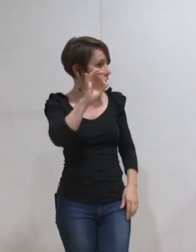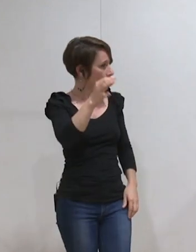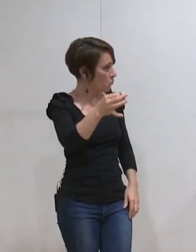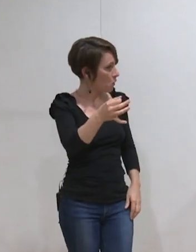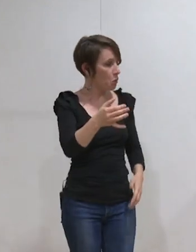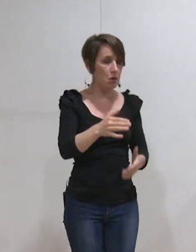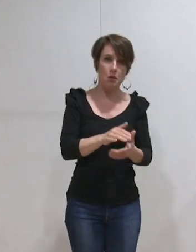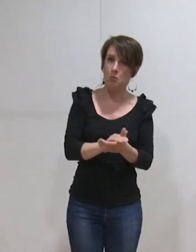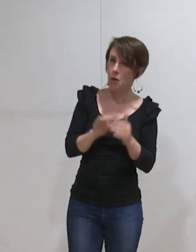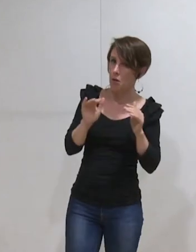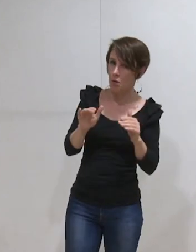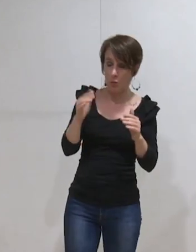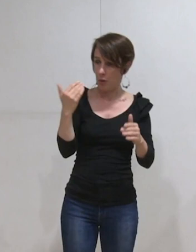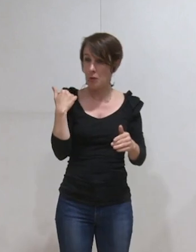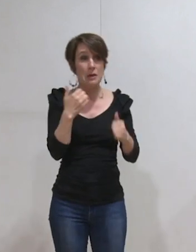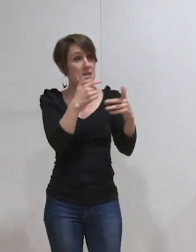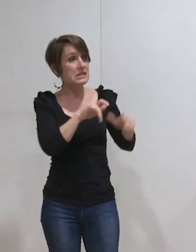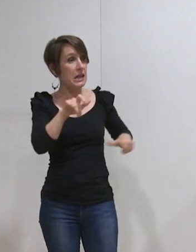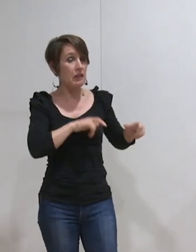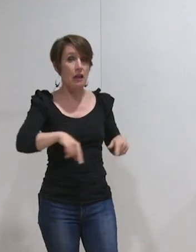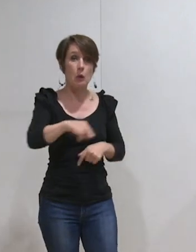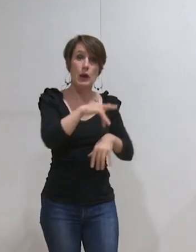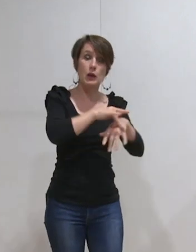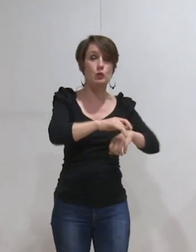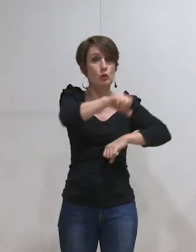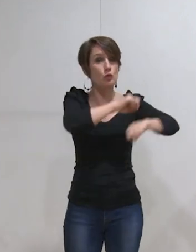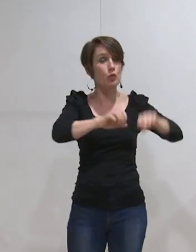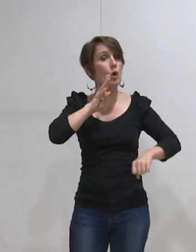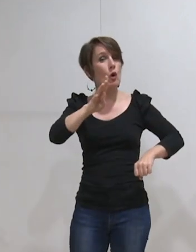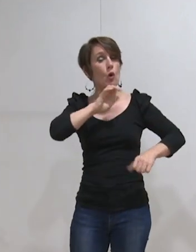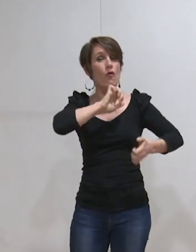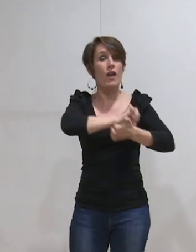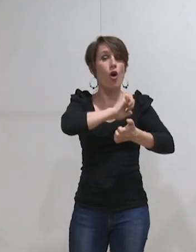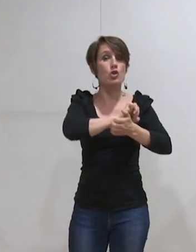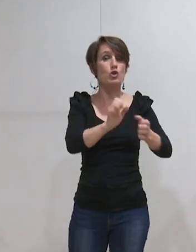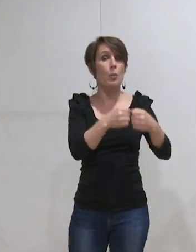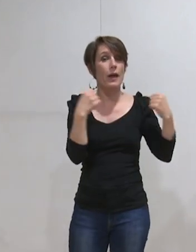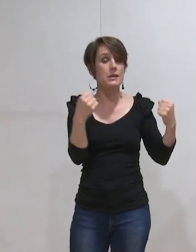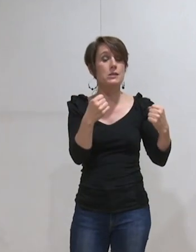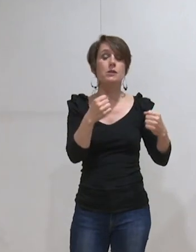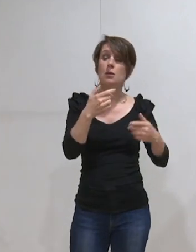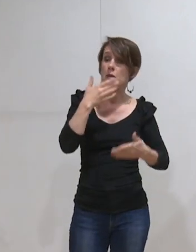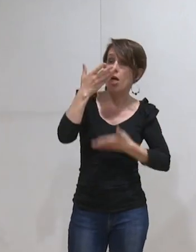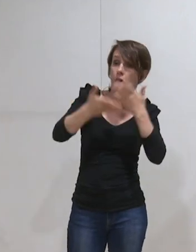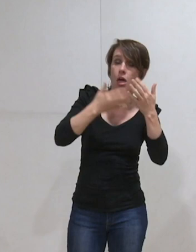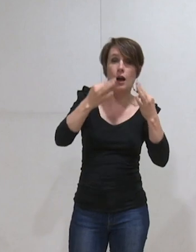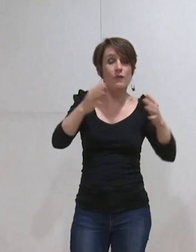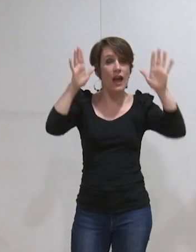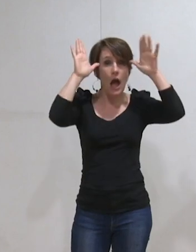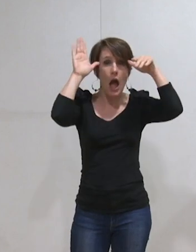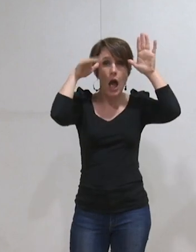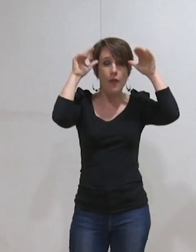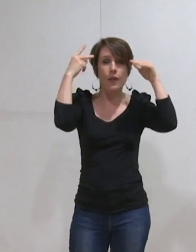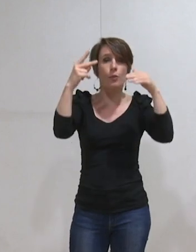conférence de presse de certains de nos collègues qui ont discuté des des anânes du parc Mistral alors j'espère qu'ils prendront pas encore du